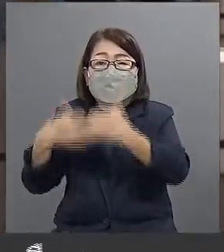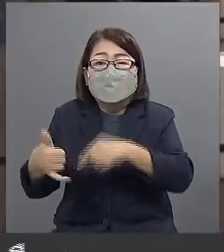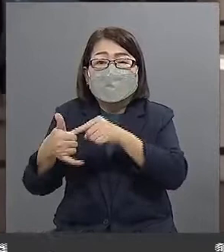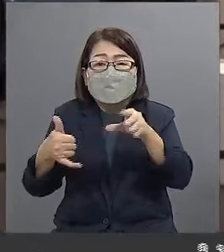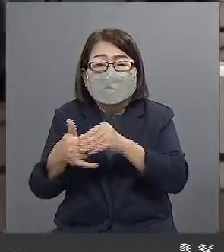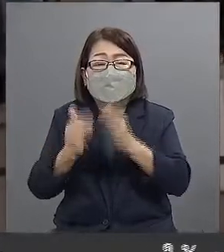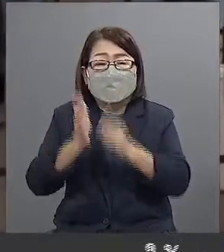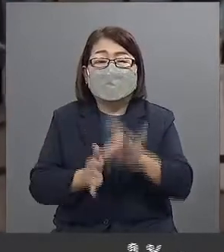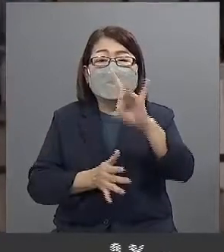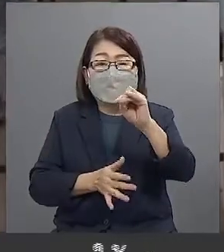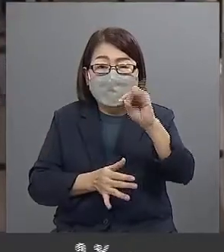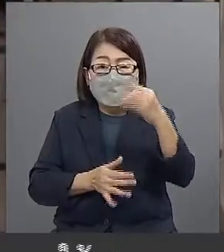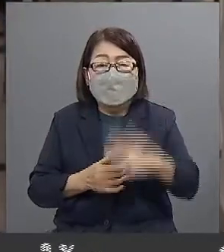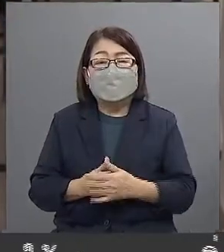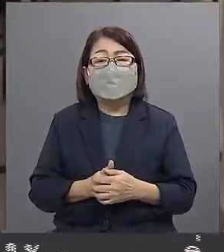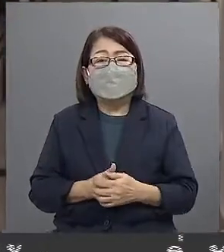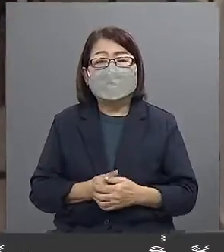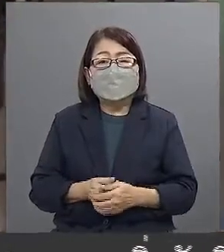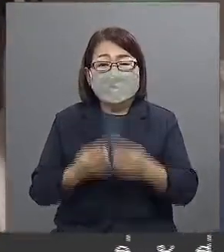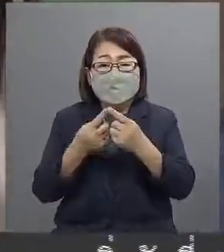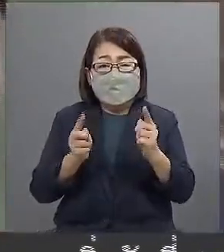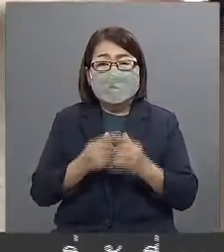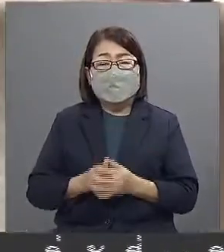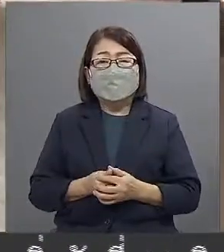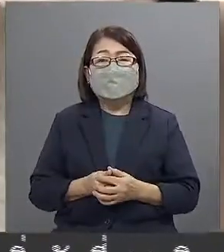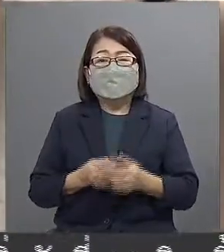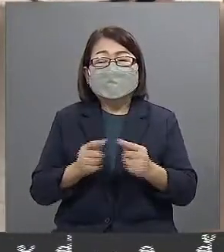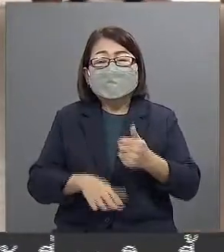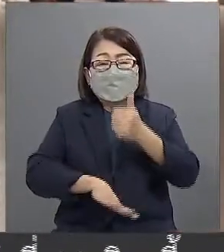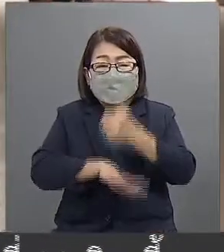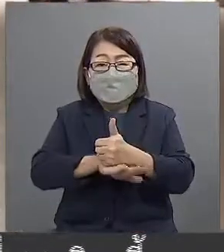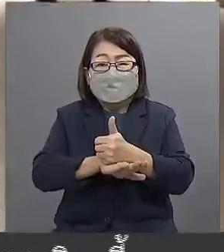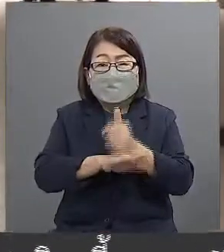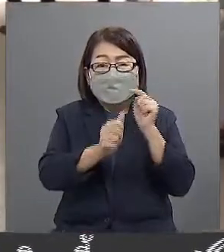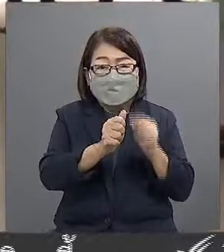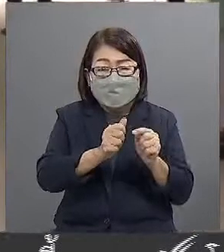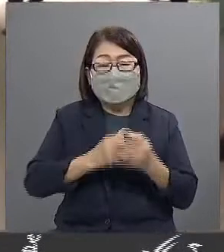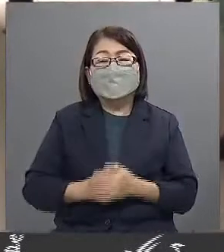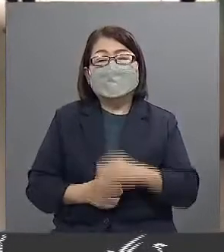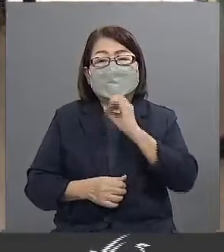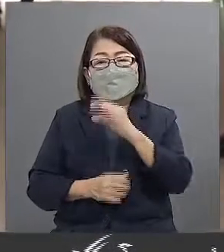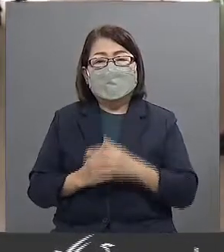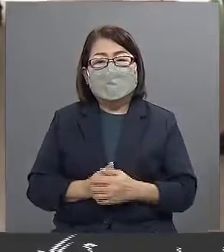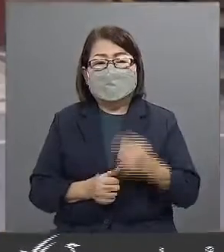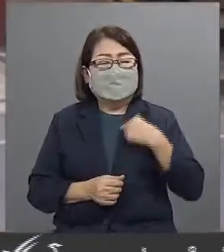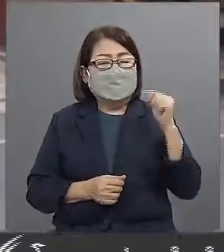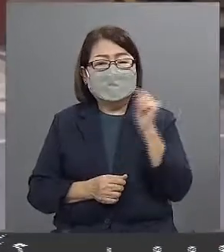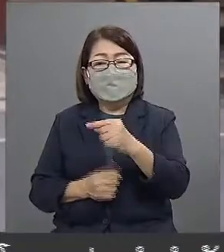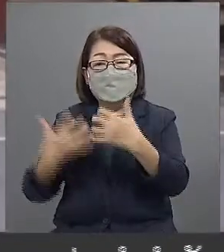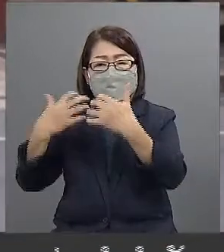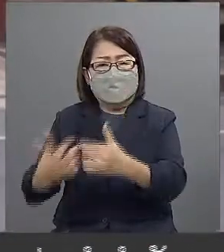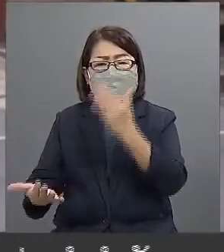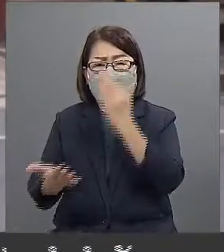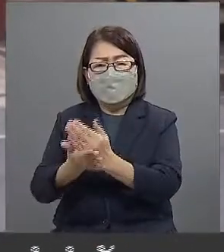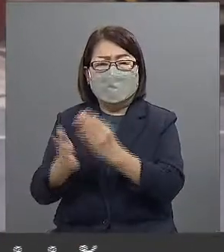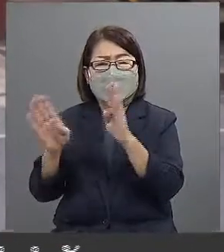คนขณะที่นายวิทยาเขียวรอดในอำเภอเมืองนครศรีธรรมราชก็มีคำสั่งปิดโรงงานเป็นเวลา 14วัน